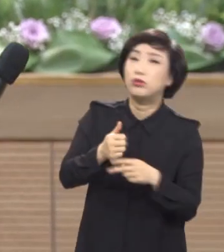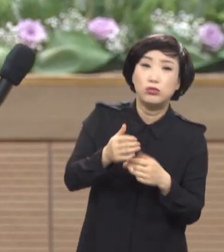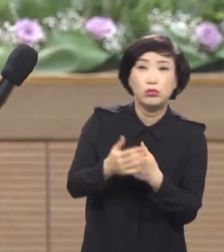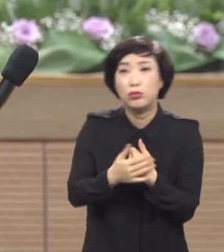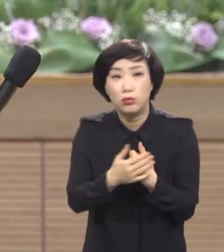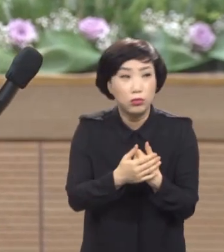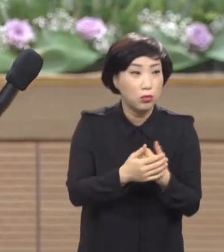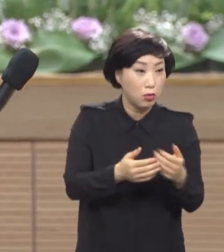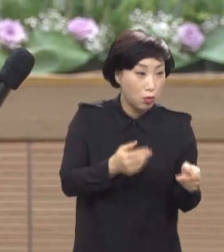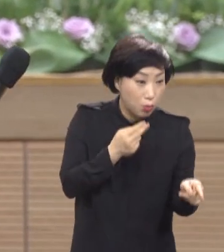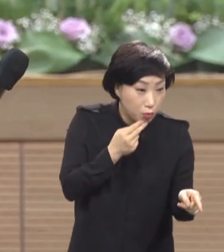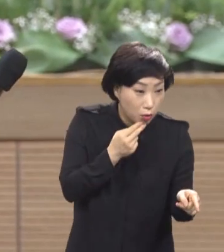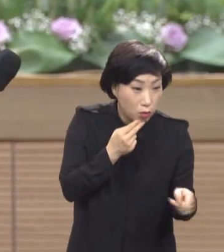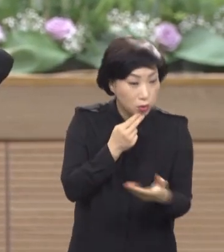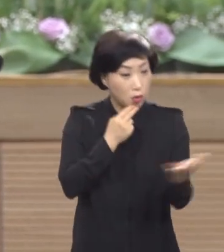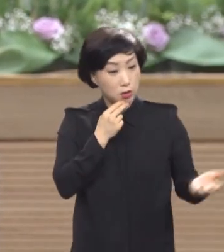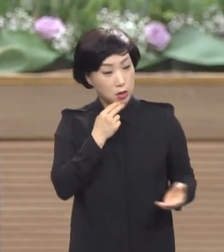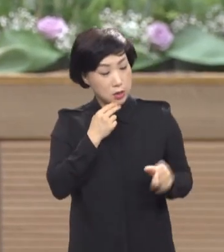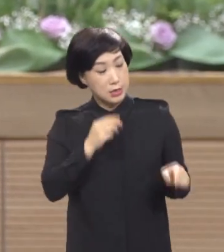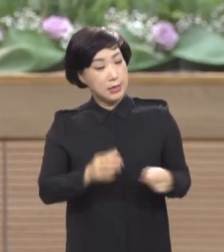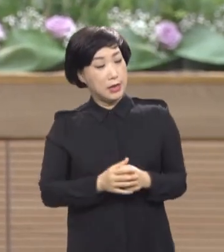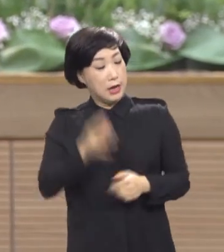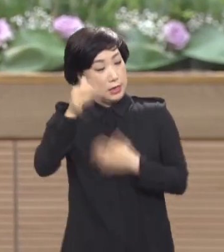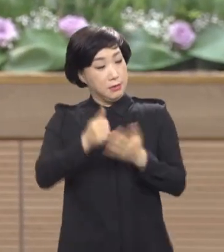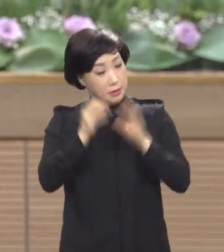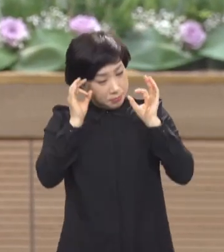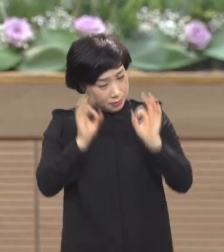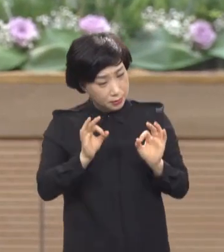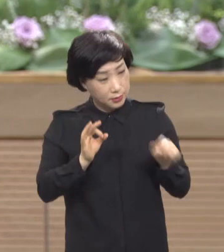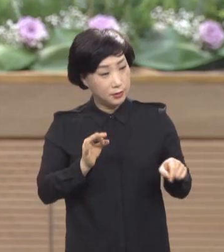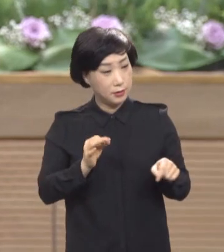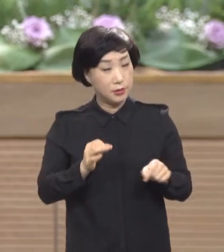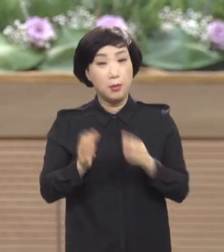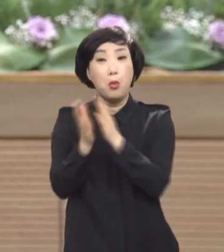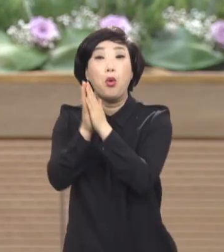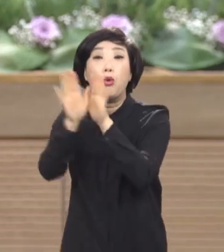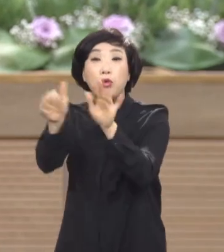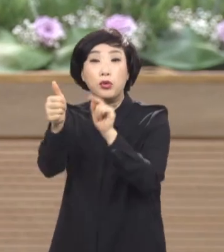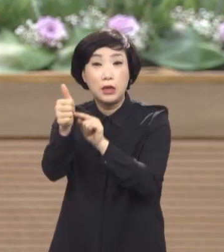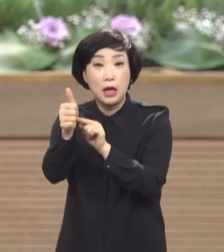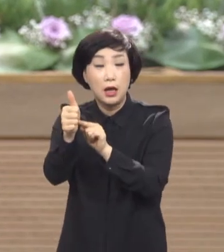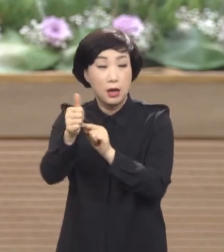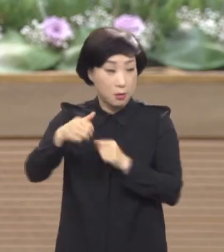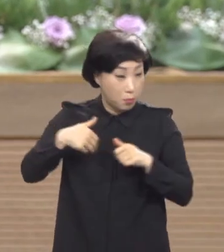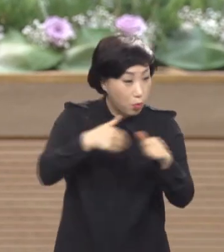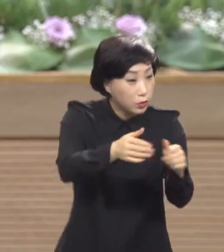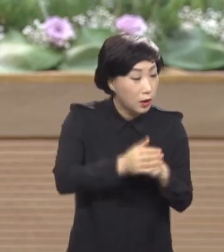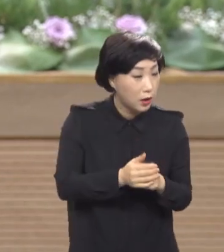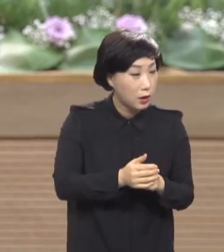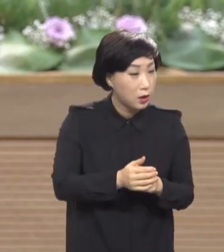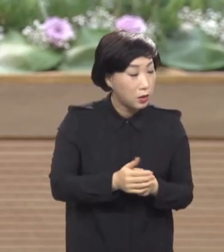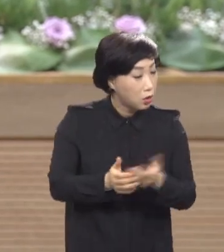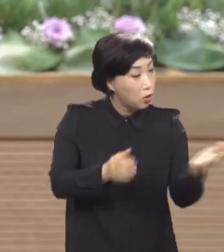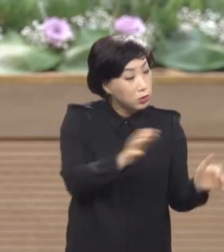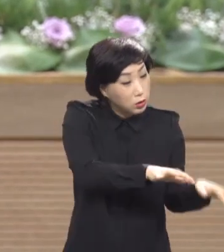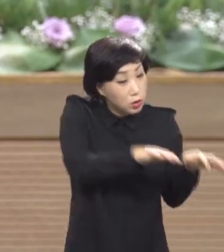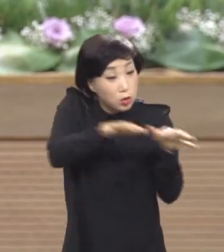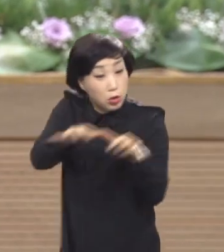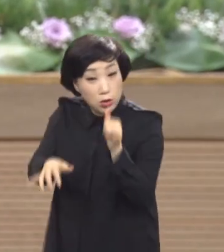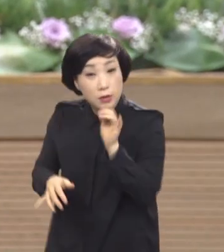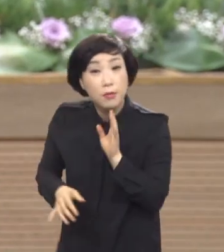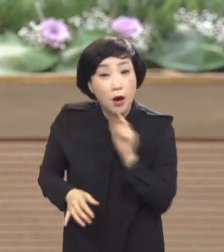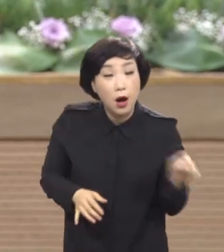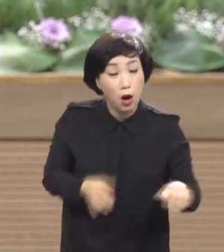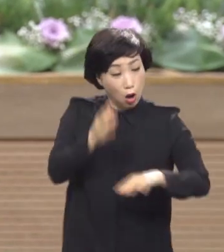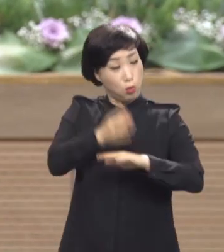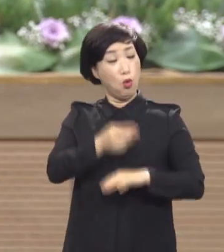너희 부르지짐의 소리를 듣고 내가 모세를 통해서 건져냈잖아 왜